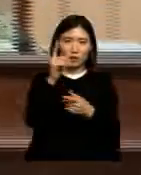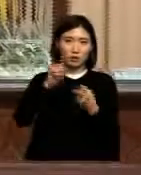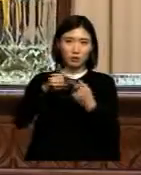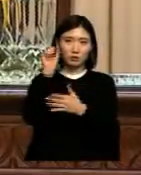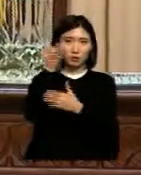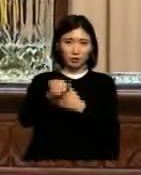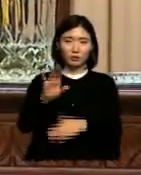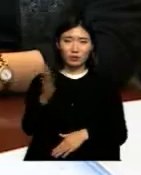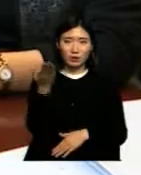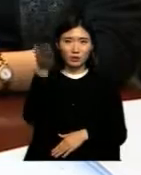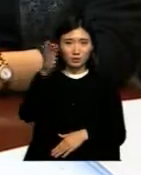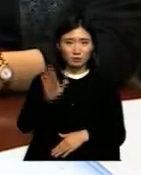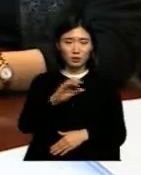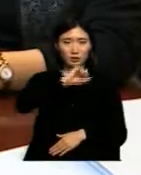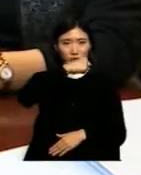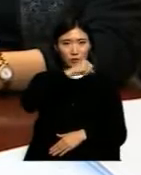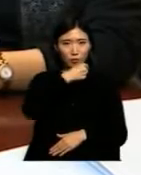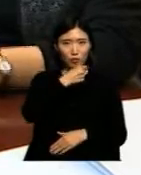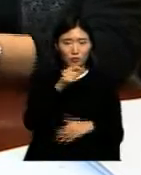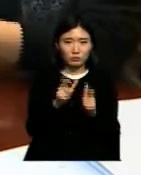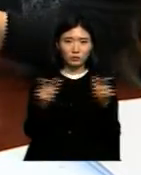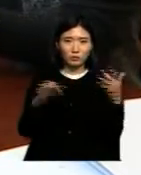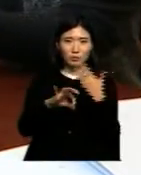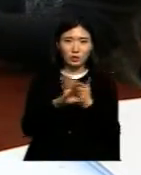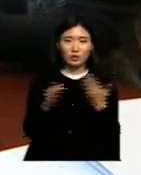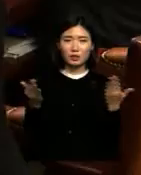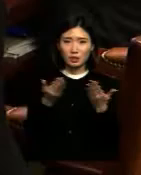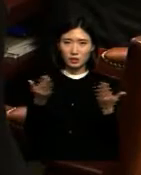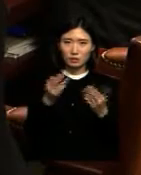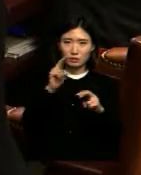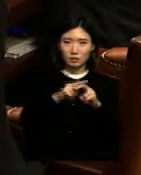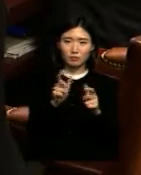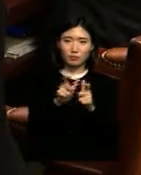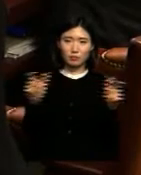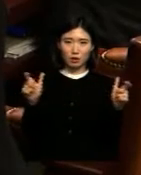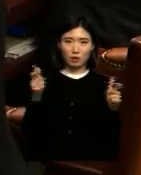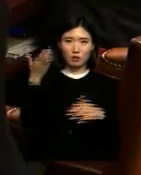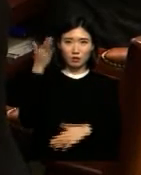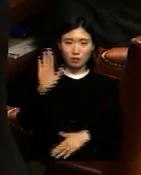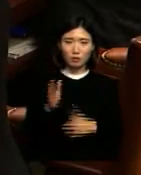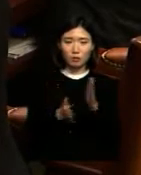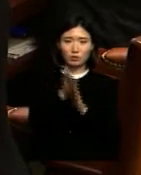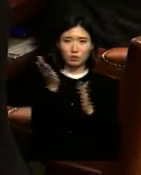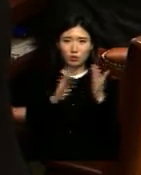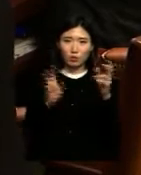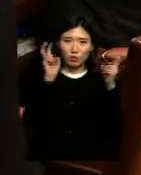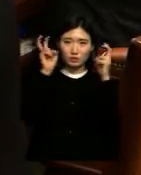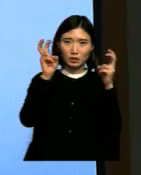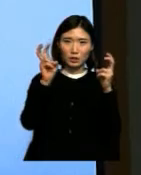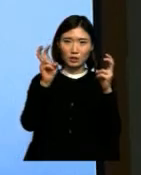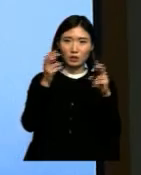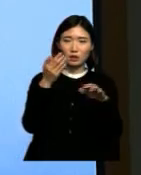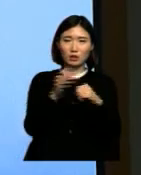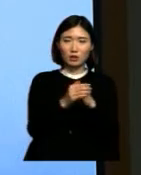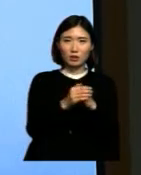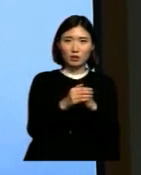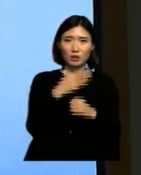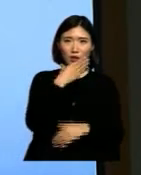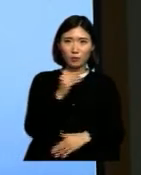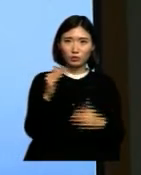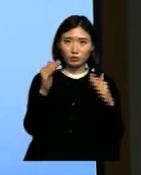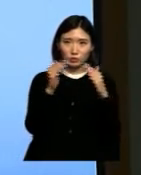승인했습니다. 그런데 자본금이 늘어나면 일거리가 늘어야 하는데 시는 도시공사에 일감을 넘기는